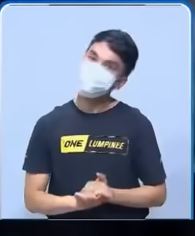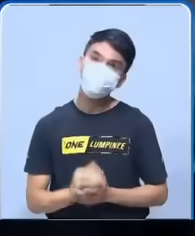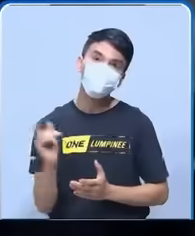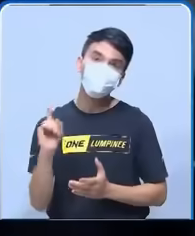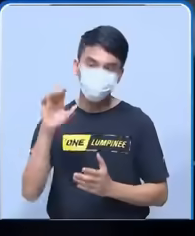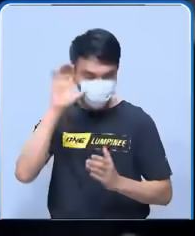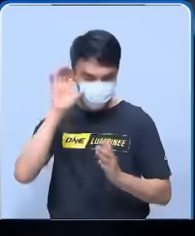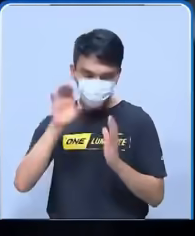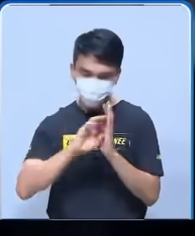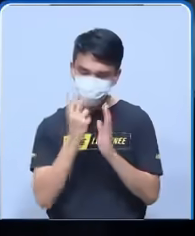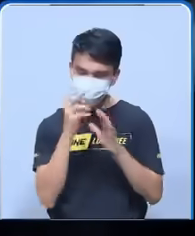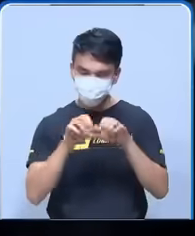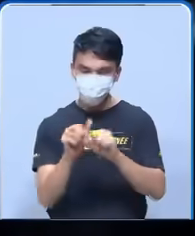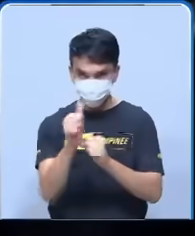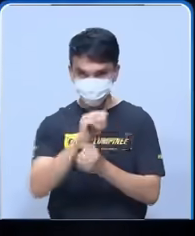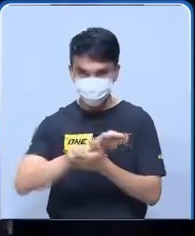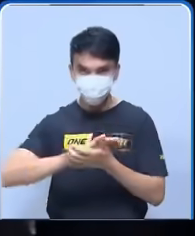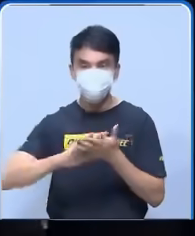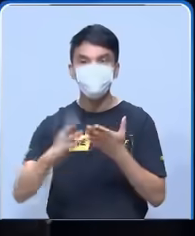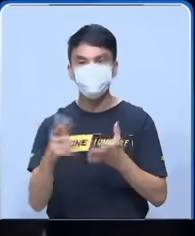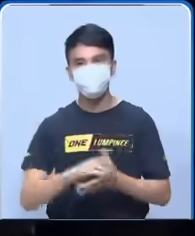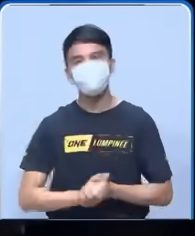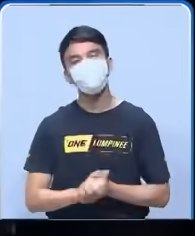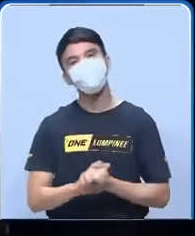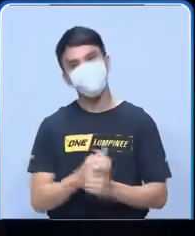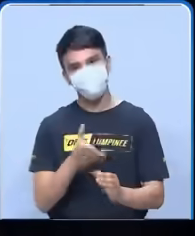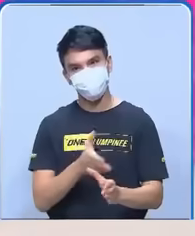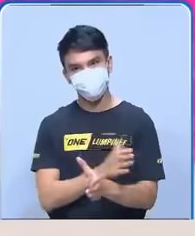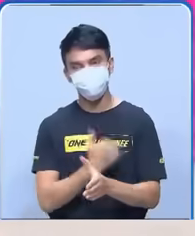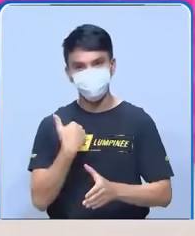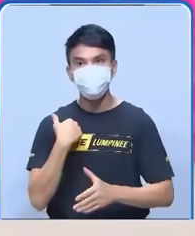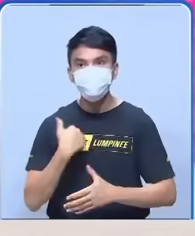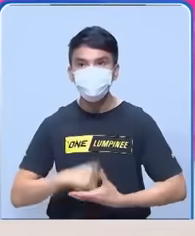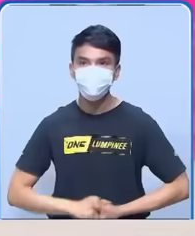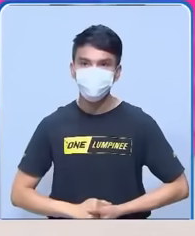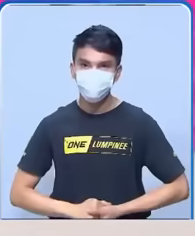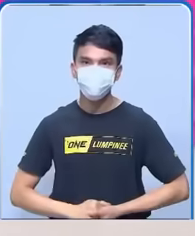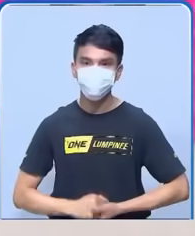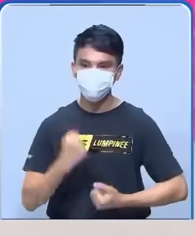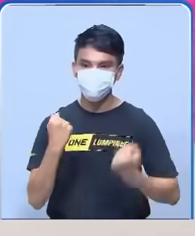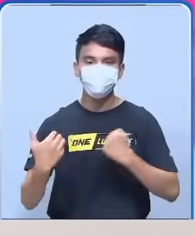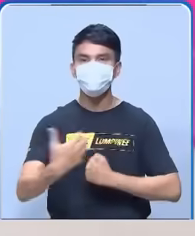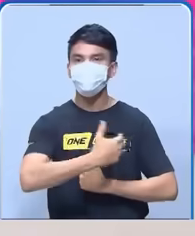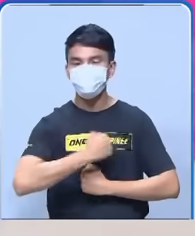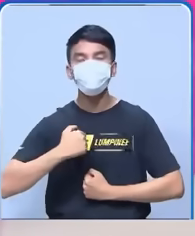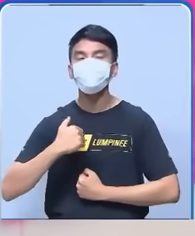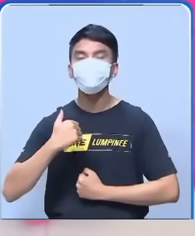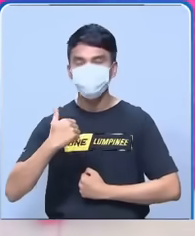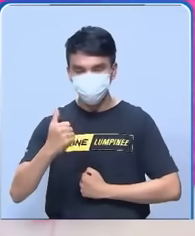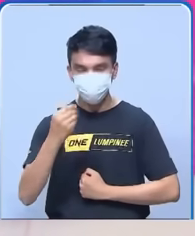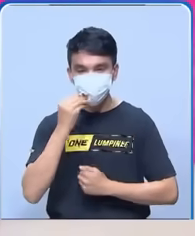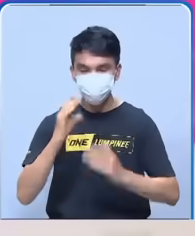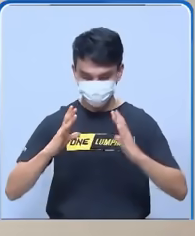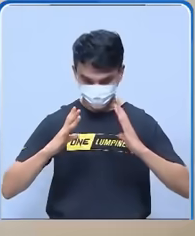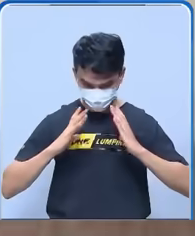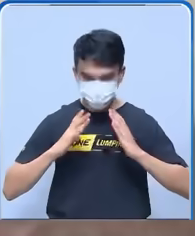าพนี้ก็คือจับตัวได้เรียบร้อยค่ะ ค่ะซึ่งก่อนหน้านี้เนี่ยนะคะเจ้าหน้าที่ที่ไปยึดรถเก๋งที่นายวรากรใช้ก่อเหตุได้ที่บ้านพักนะใน